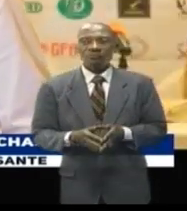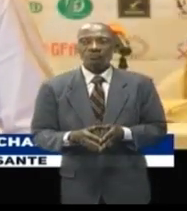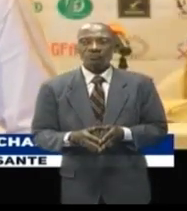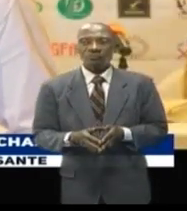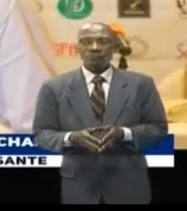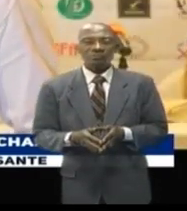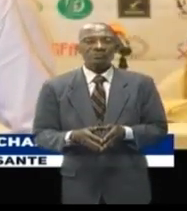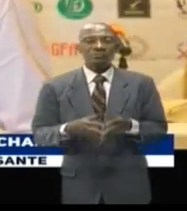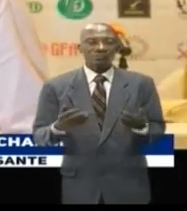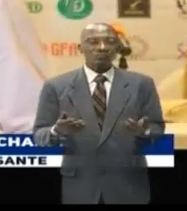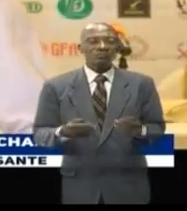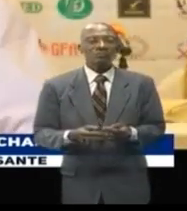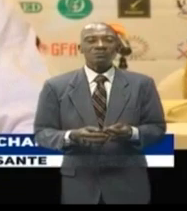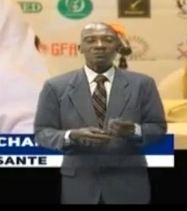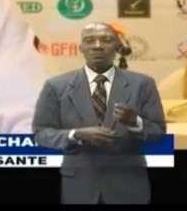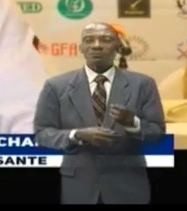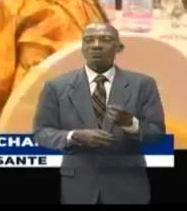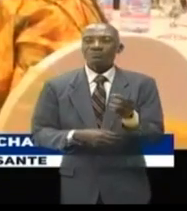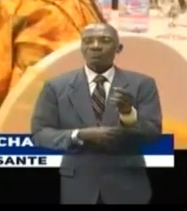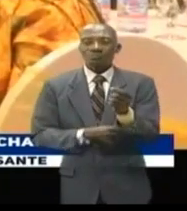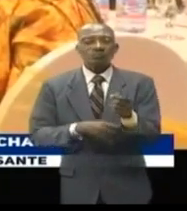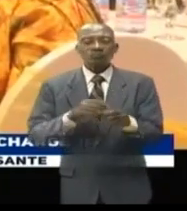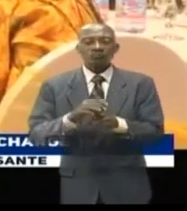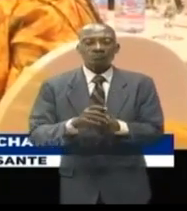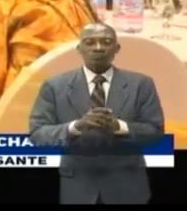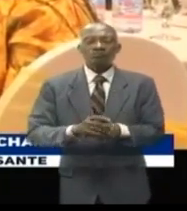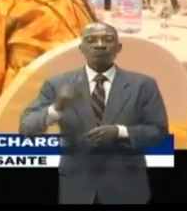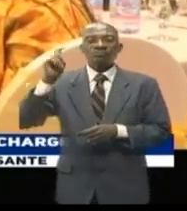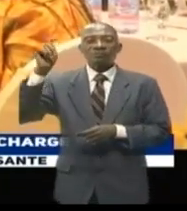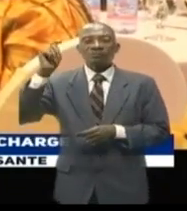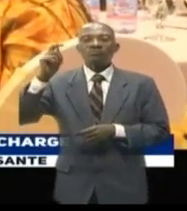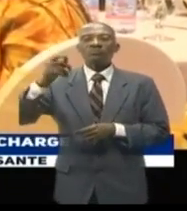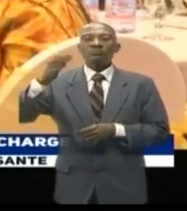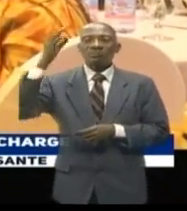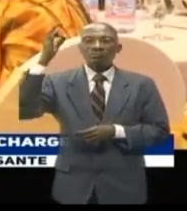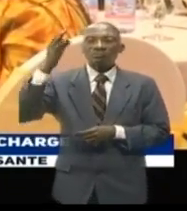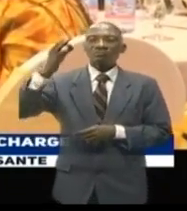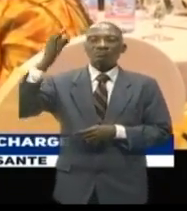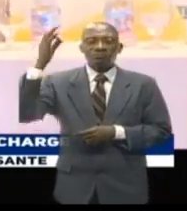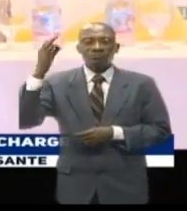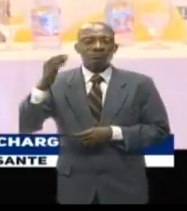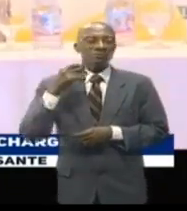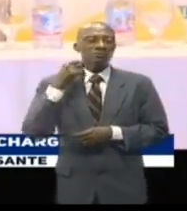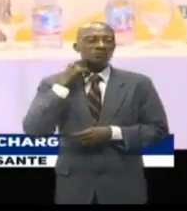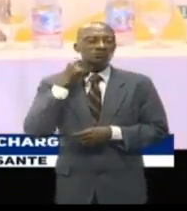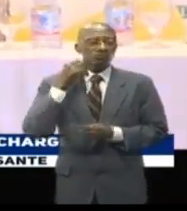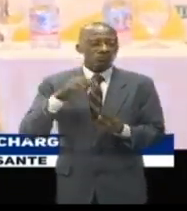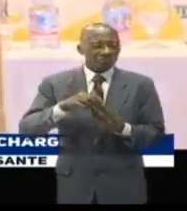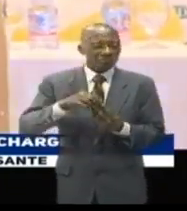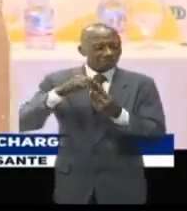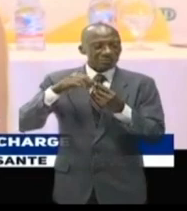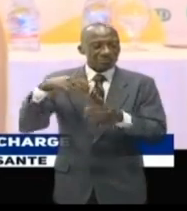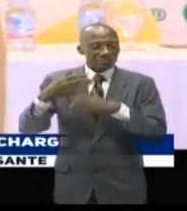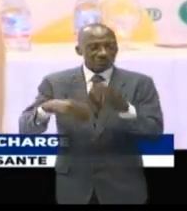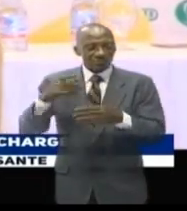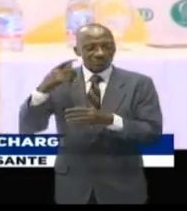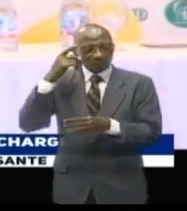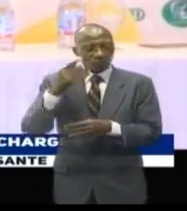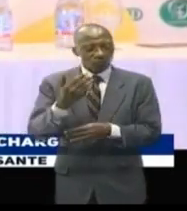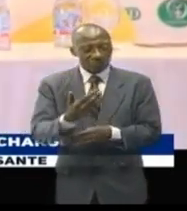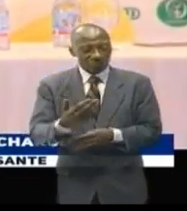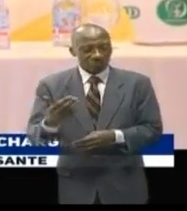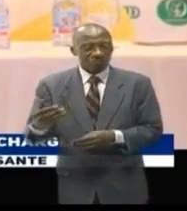émouvante en témoignage et explications scientifiques des médecins spécialisés axés sur les cancer chez les enfants